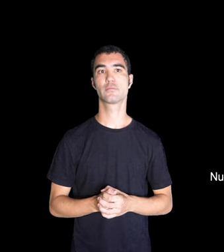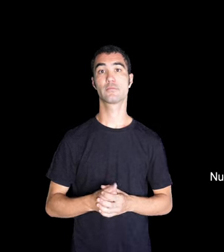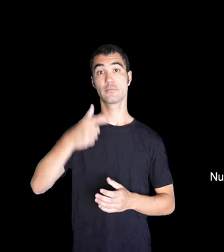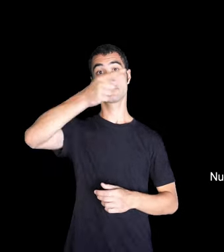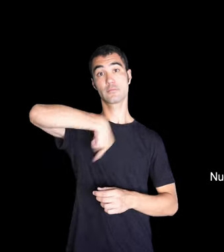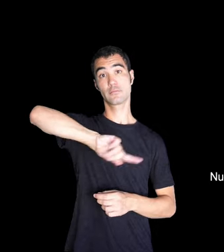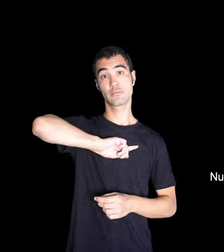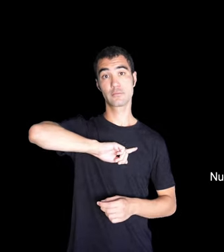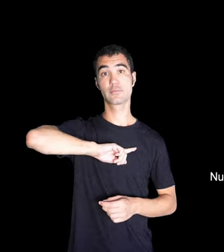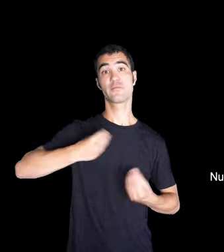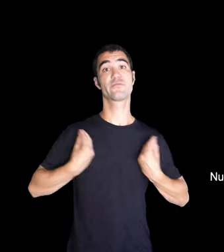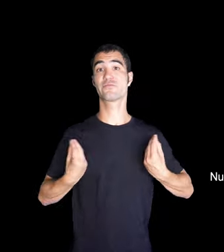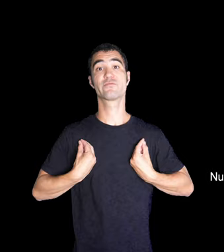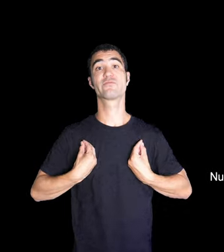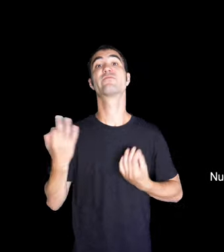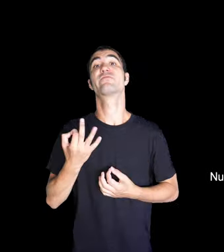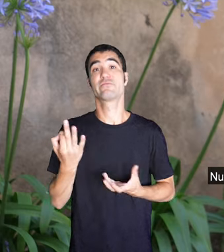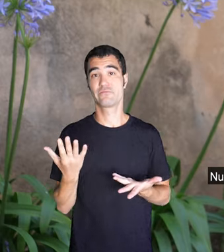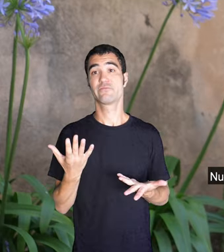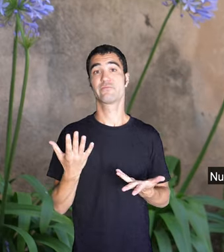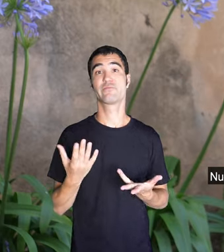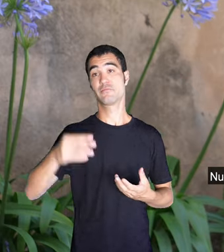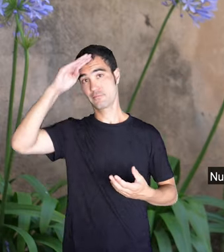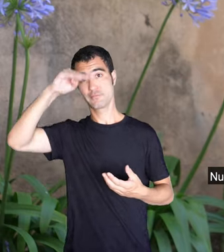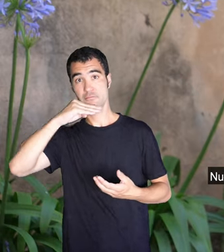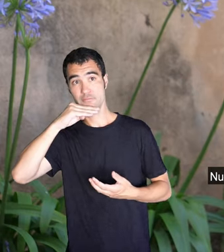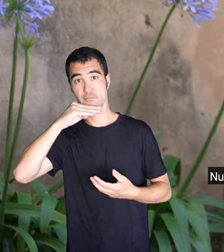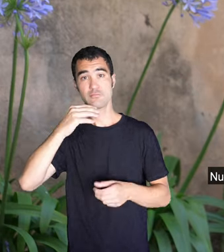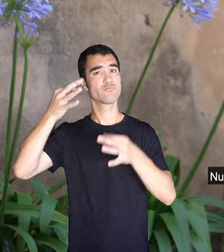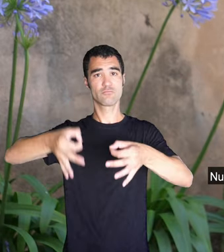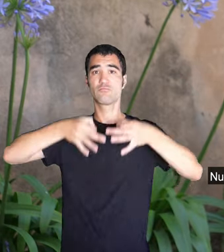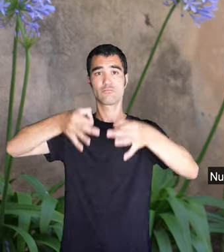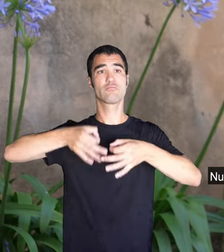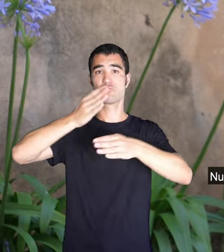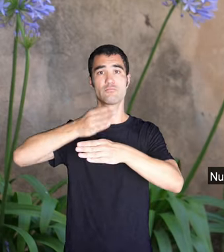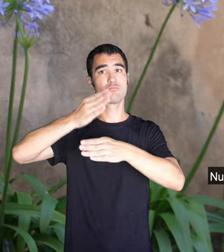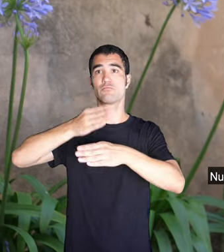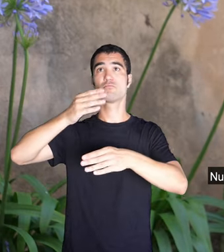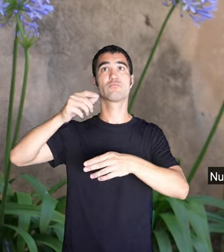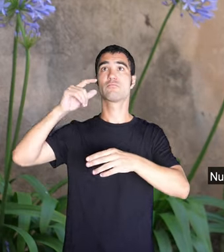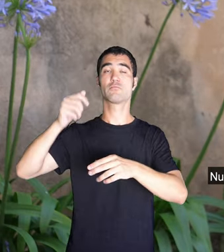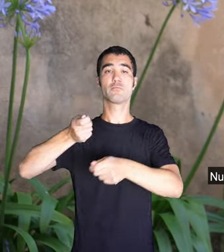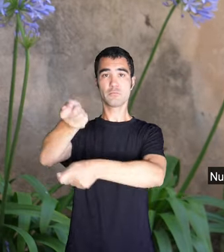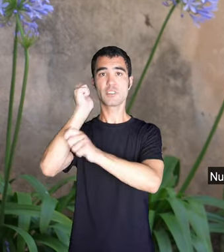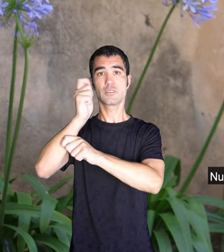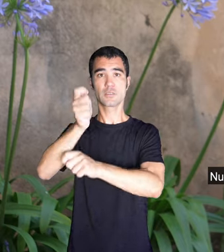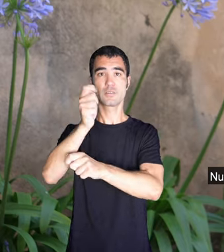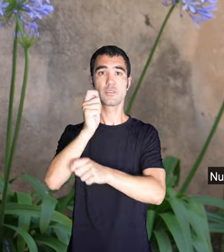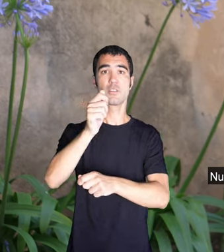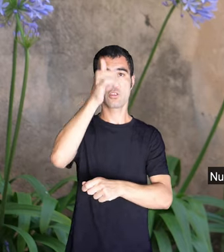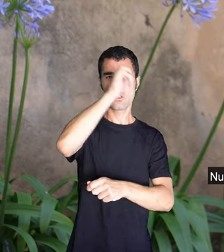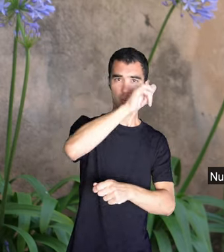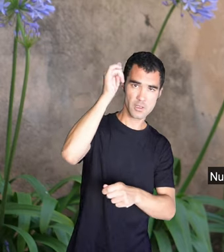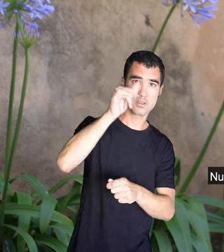La nostra vida era... Mon pare sempre, si era bon temps, anava a pescar diumenge i dia